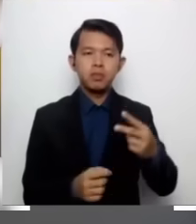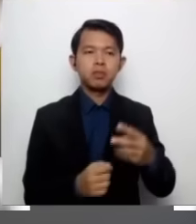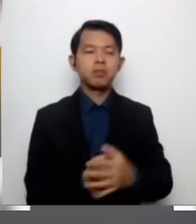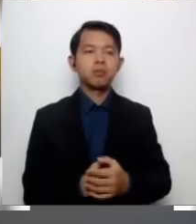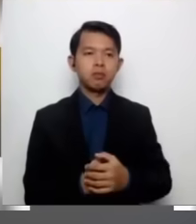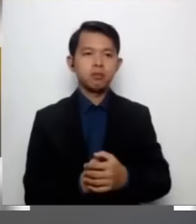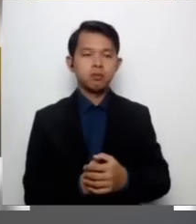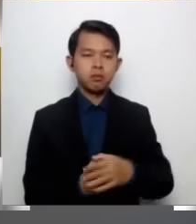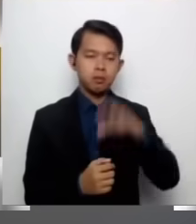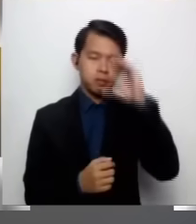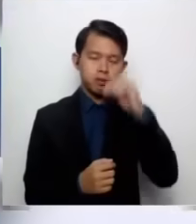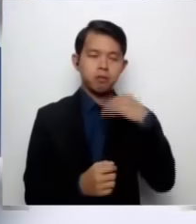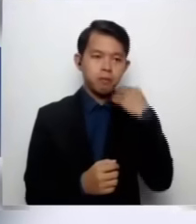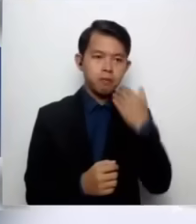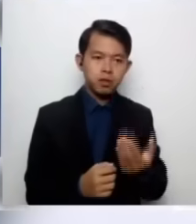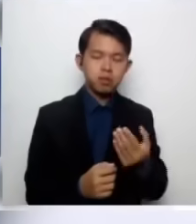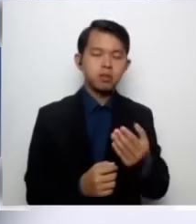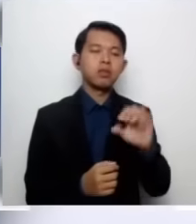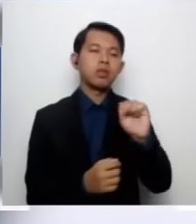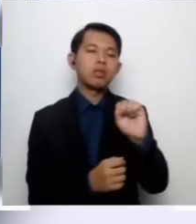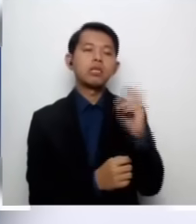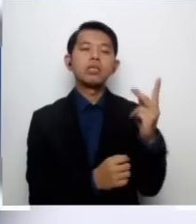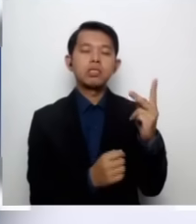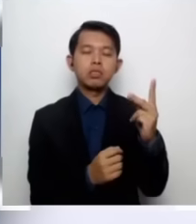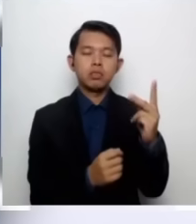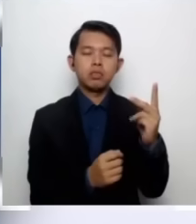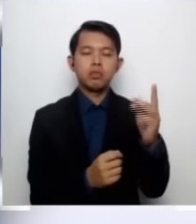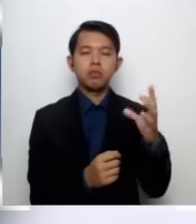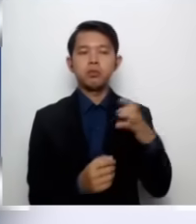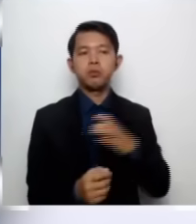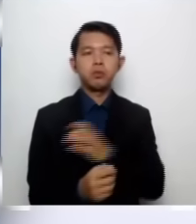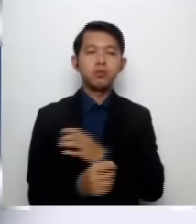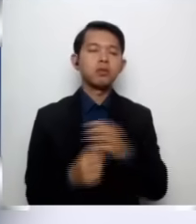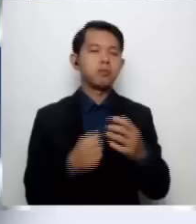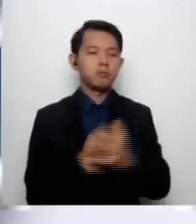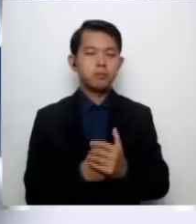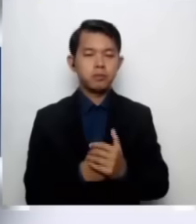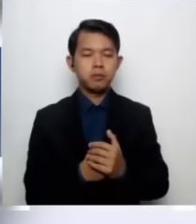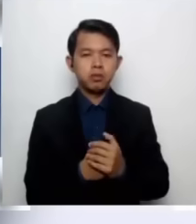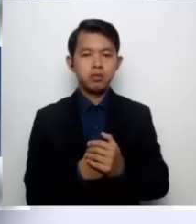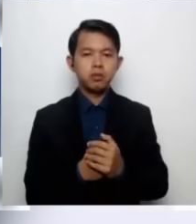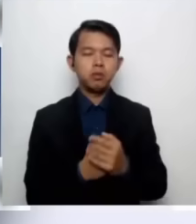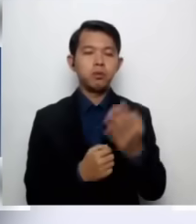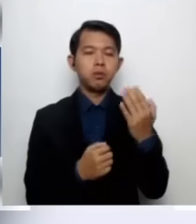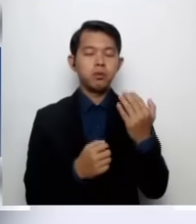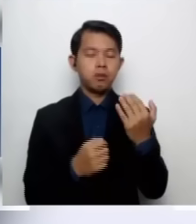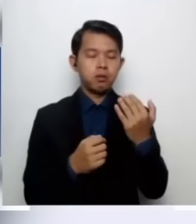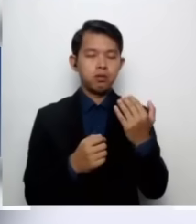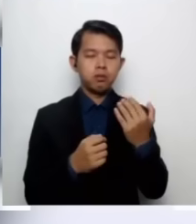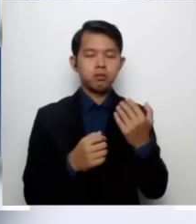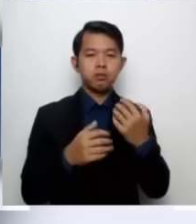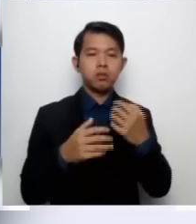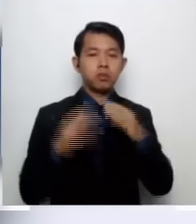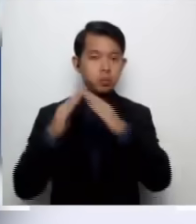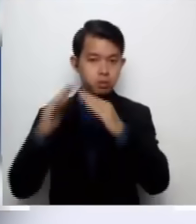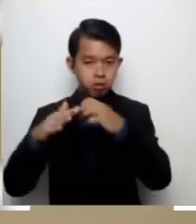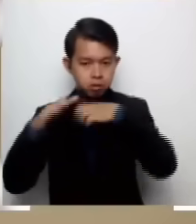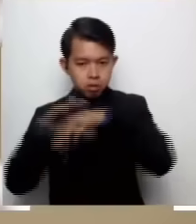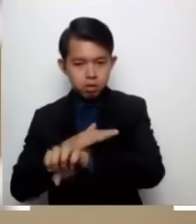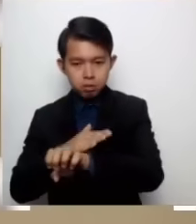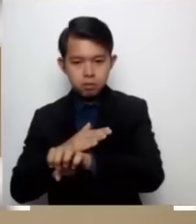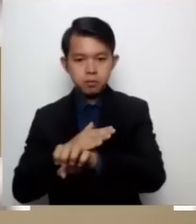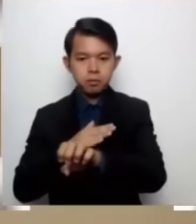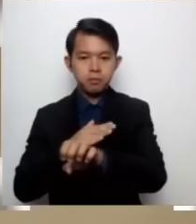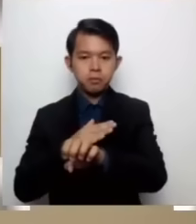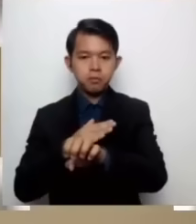councelor sa bayan ng Leyte pinasok umano ng di pa nakikilalang salarin ang bahay ng biktimang si Gino Paglinawan